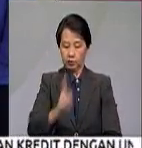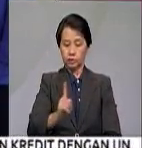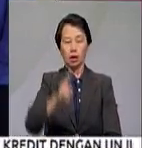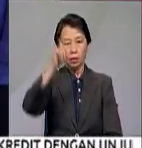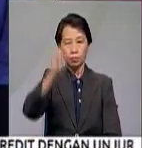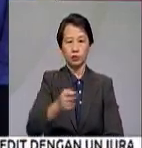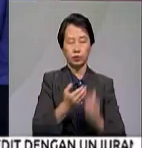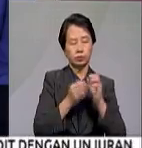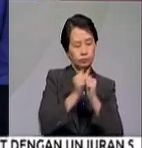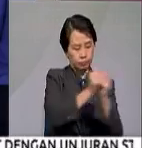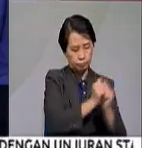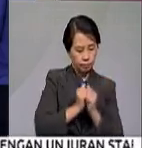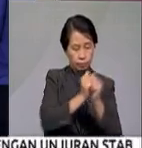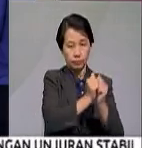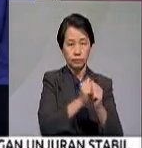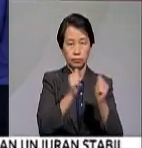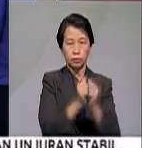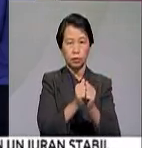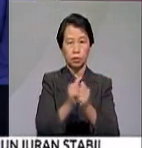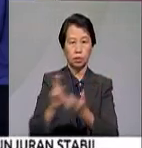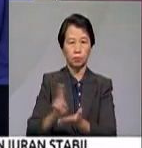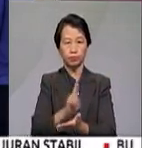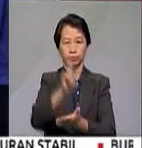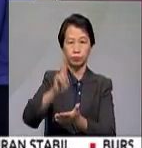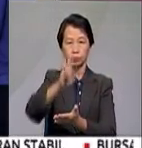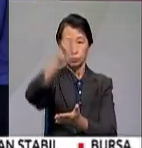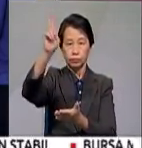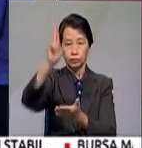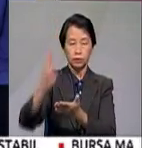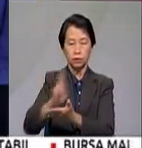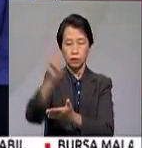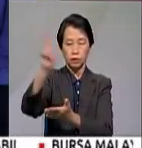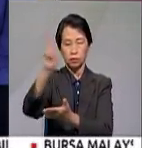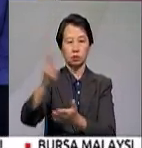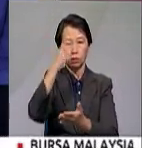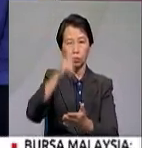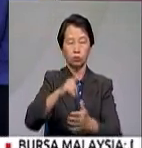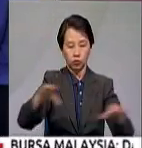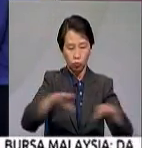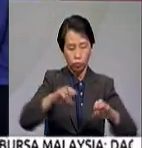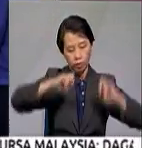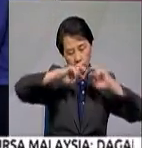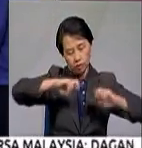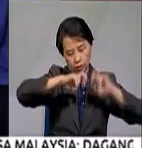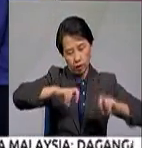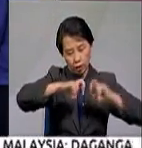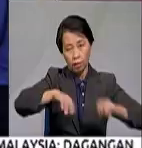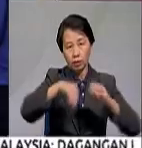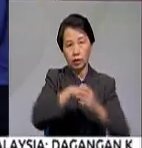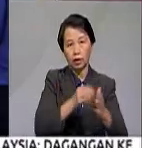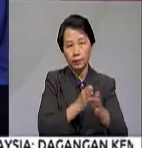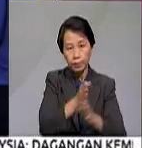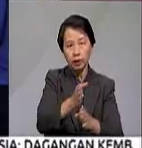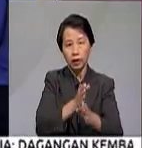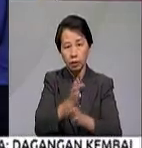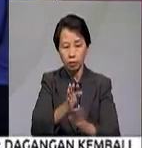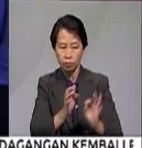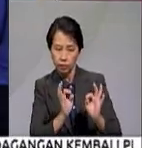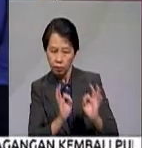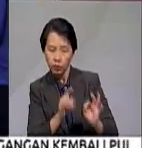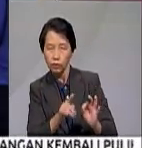perlu bekerjasama rapat dengan institusi-institusi pengajian tinggi bagi menjalankan kajian dalam bidang-bidang